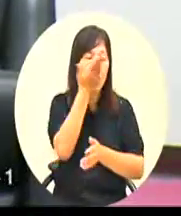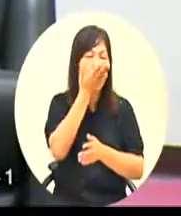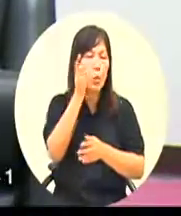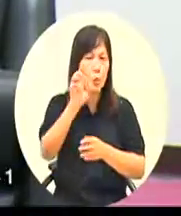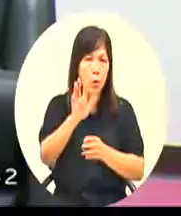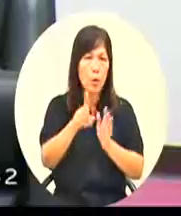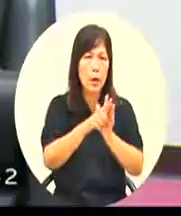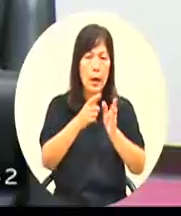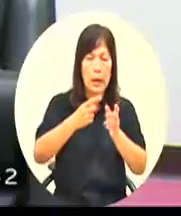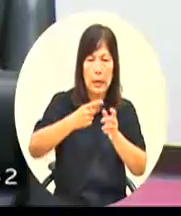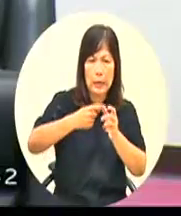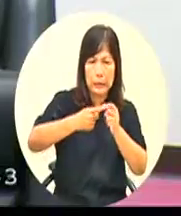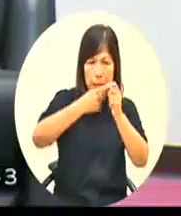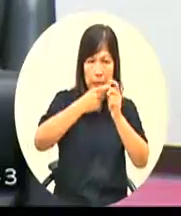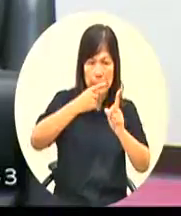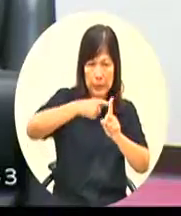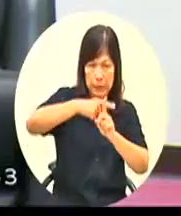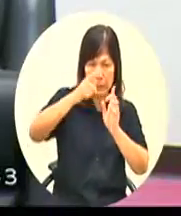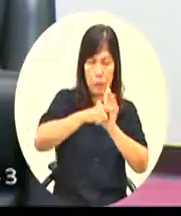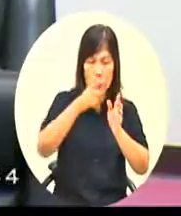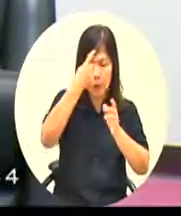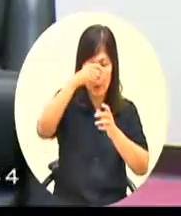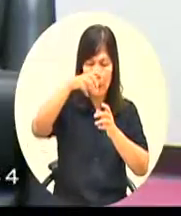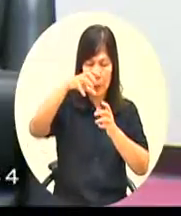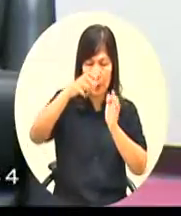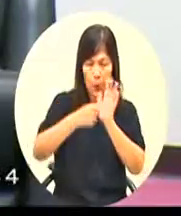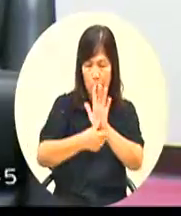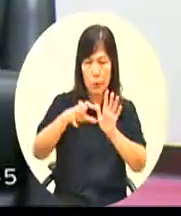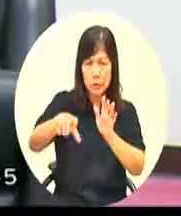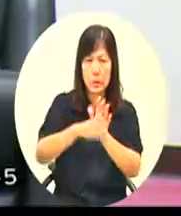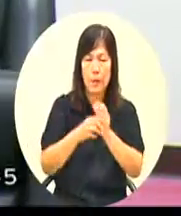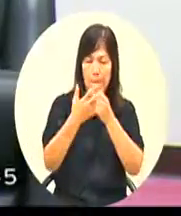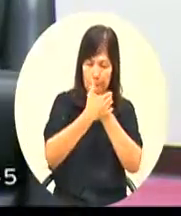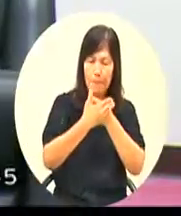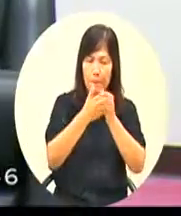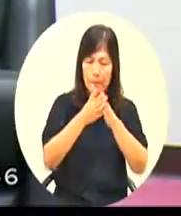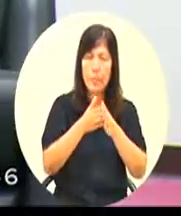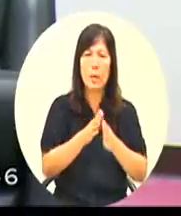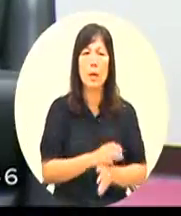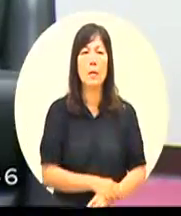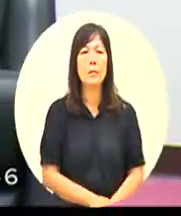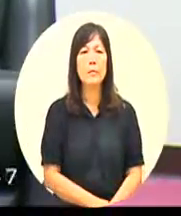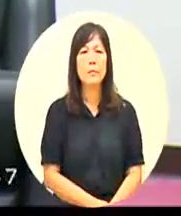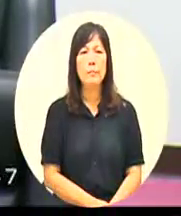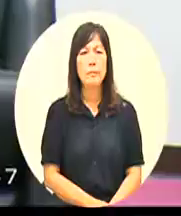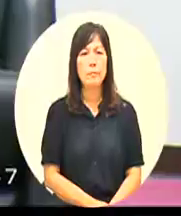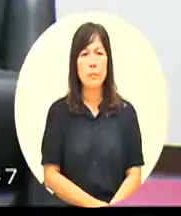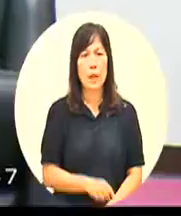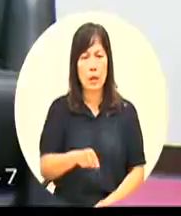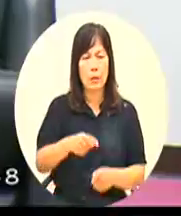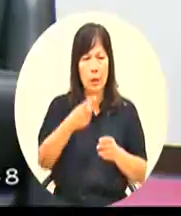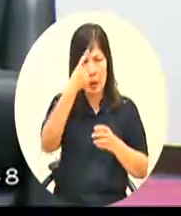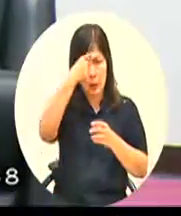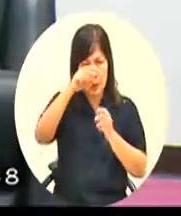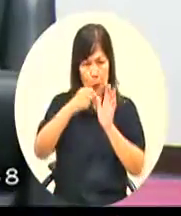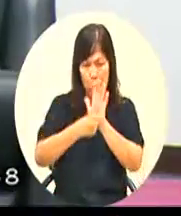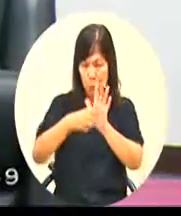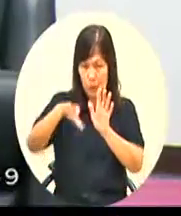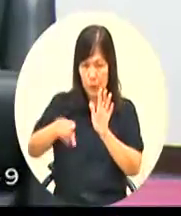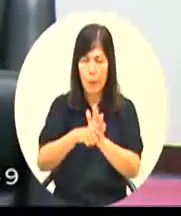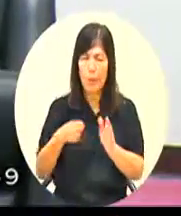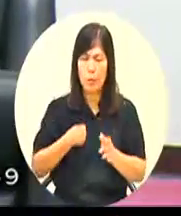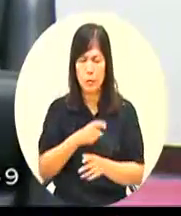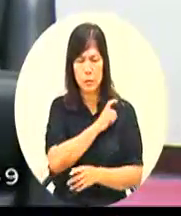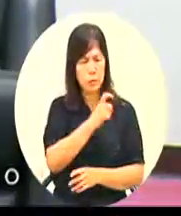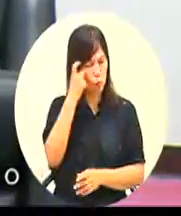一层古迹是我们应该要好好的重视跟保护它。那我要请问局长，因为这样的一个古迹，本席感到很纳